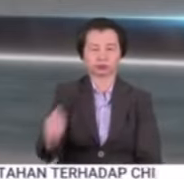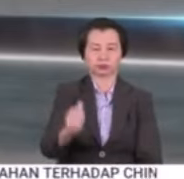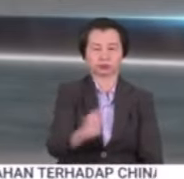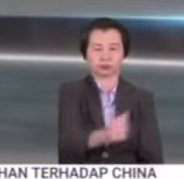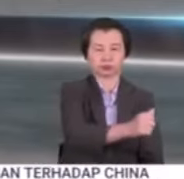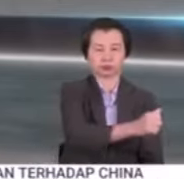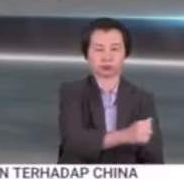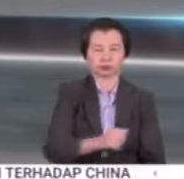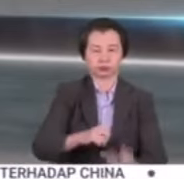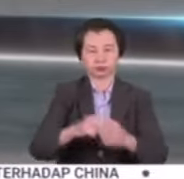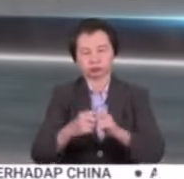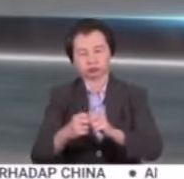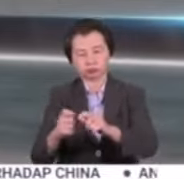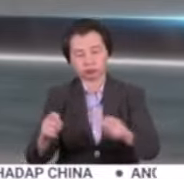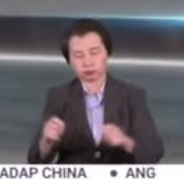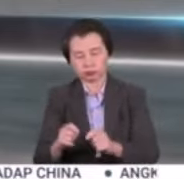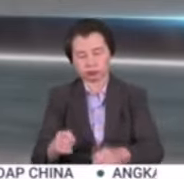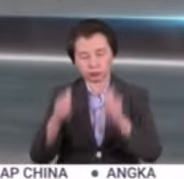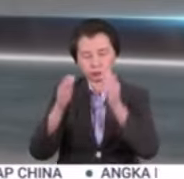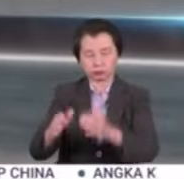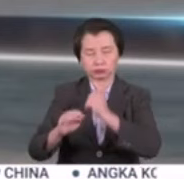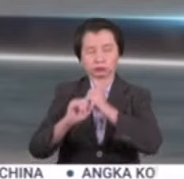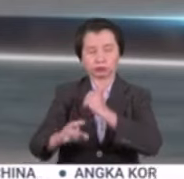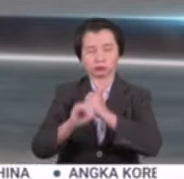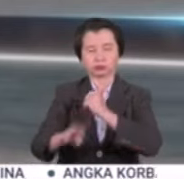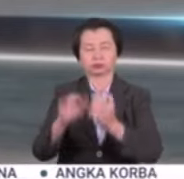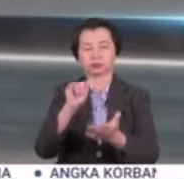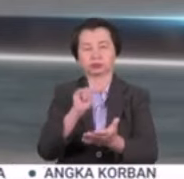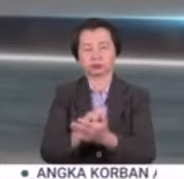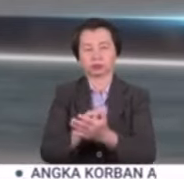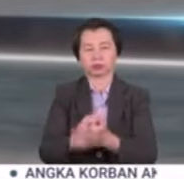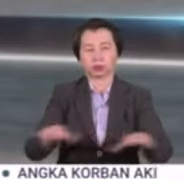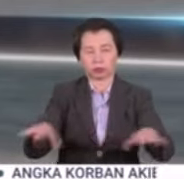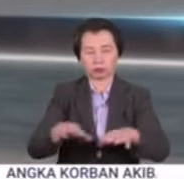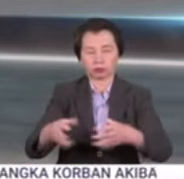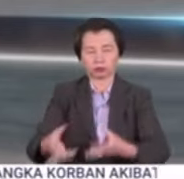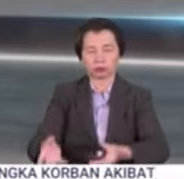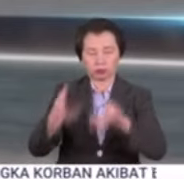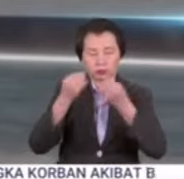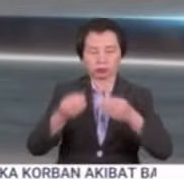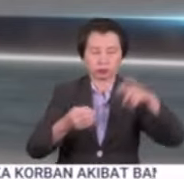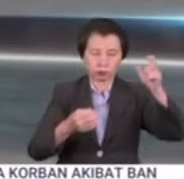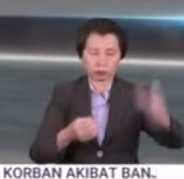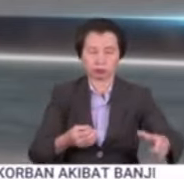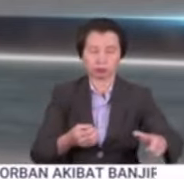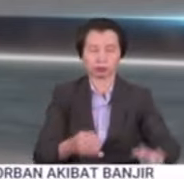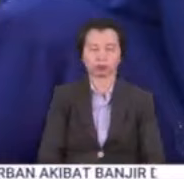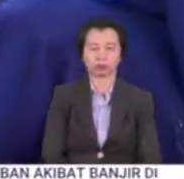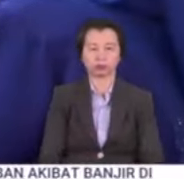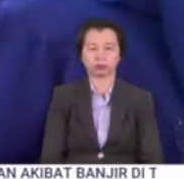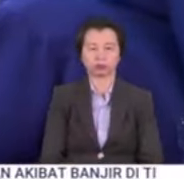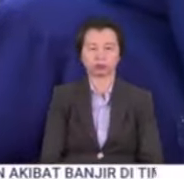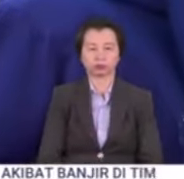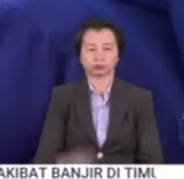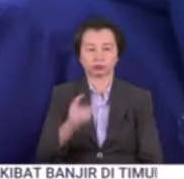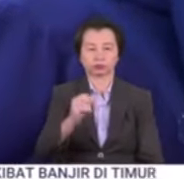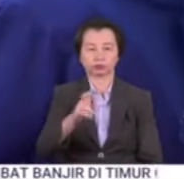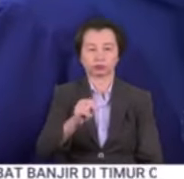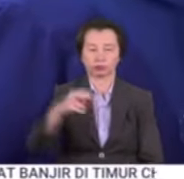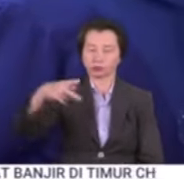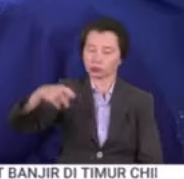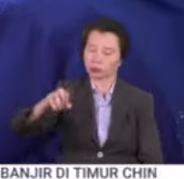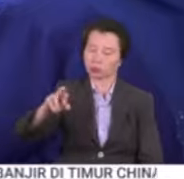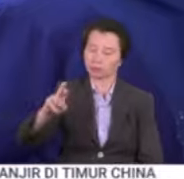isu tempat tahun yang menjadi tumpuan kempin antara yang diambil maklum calon di daun